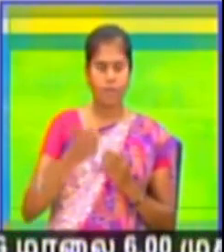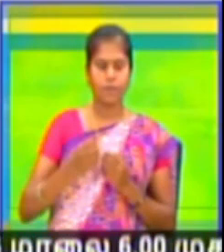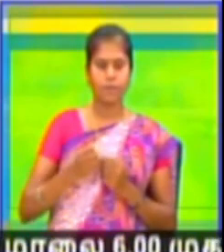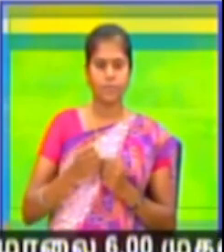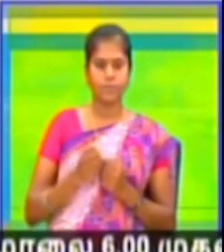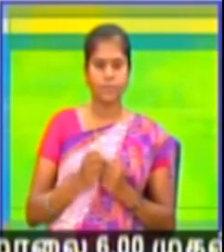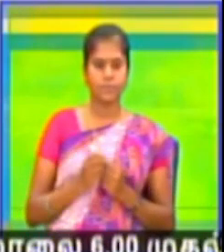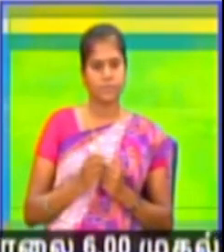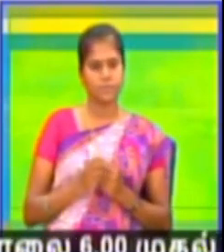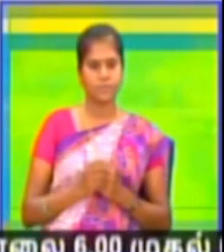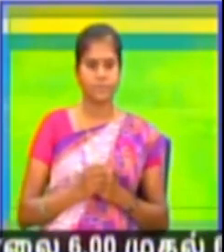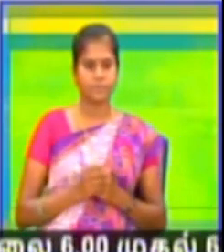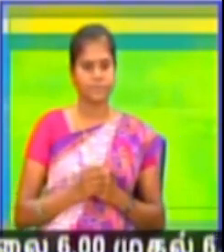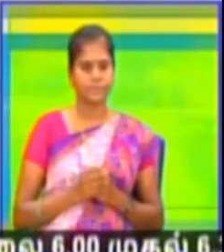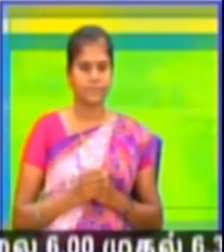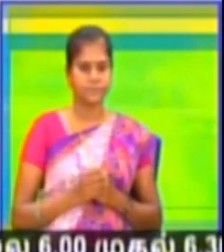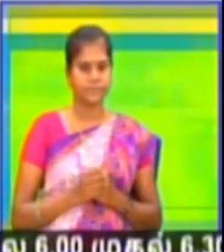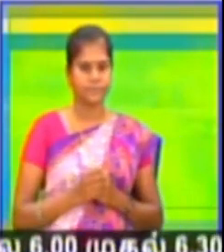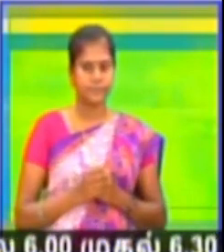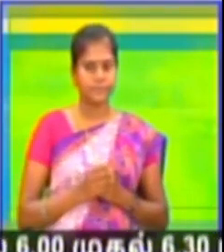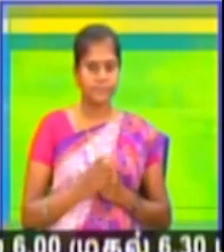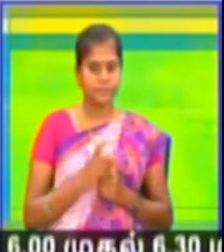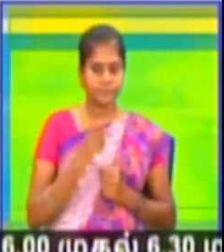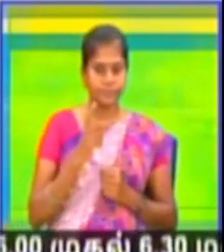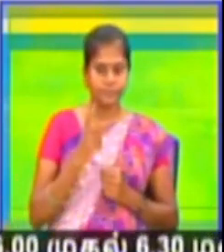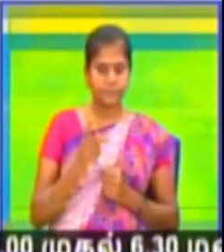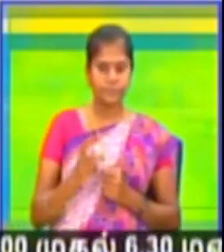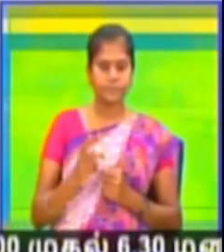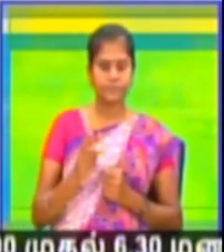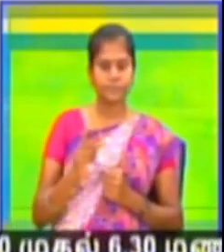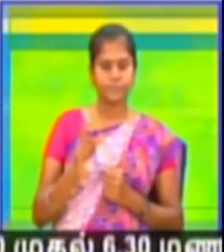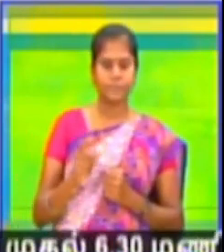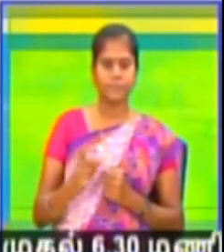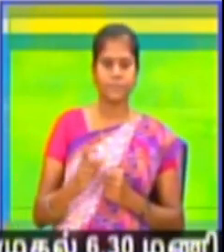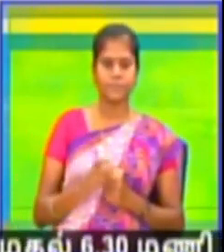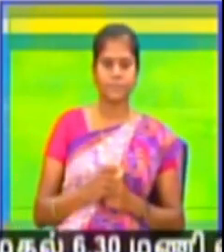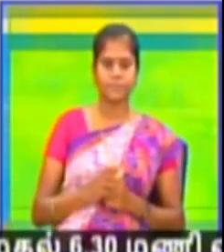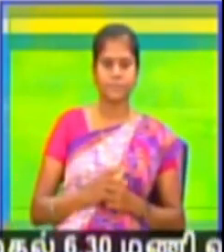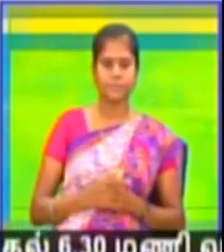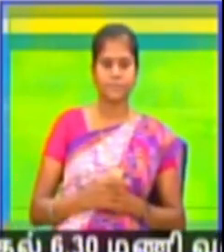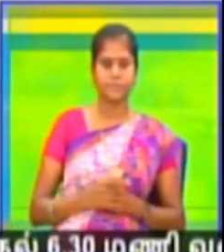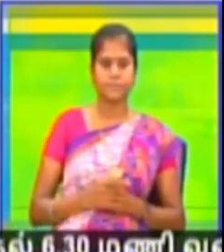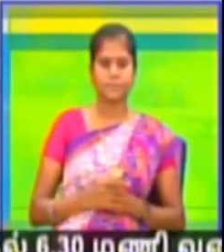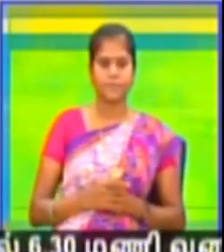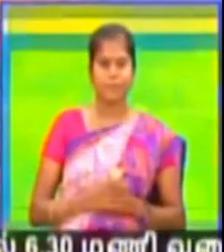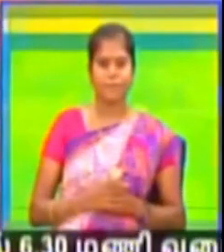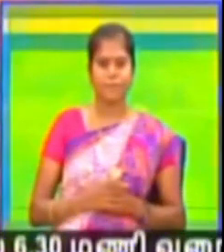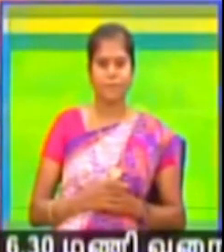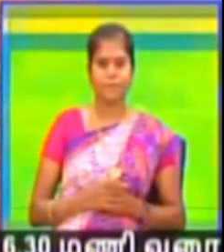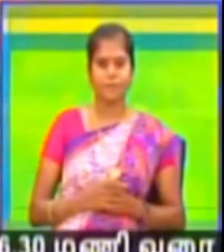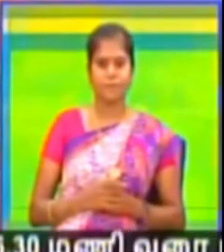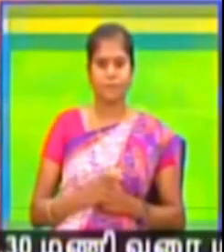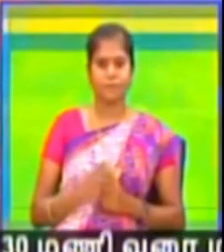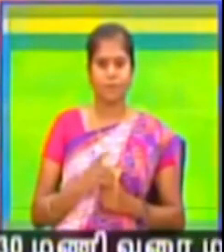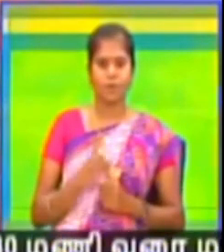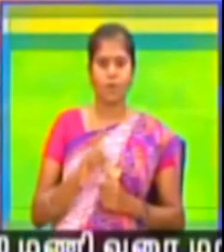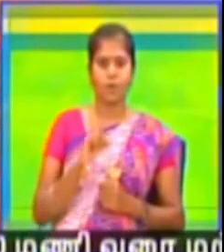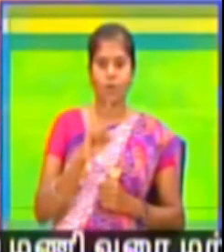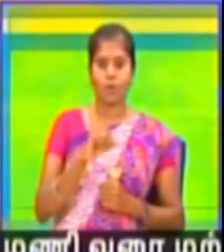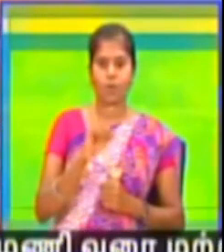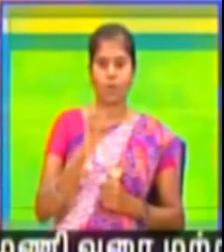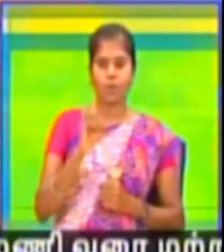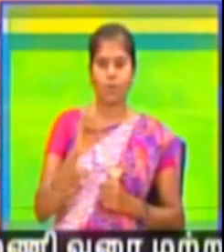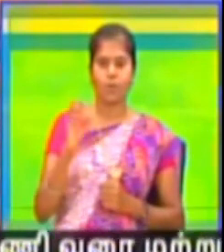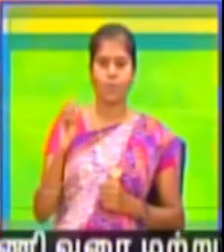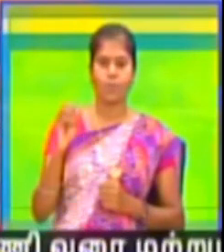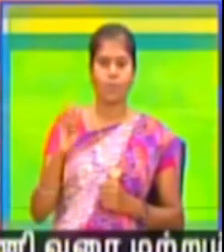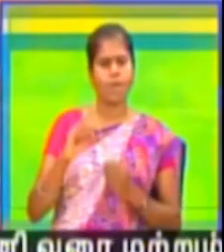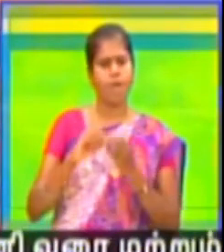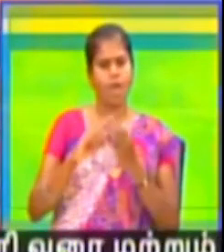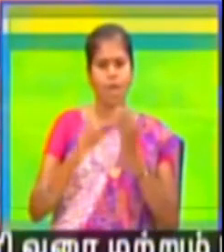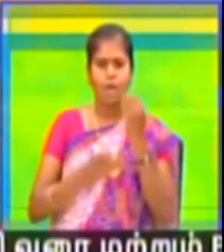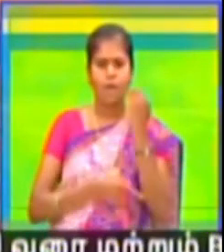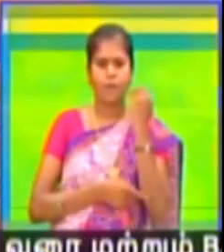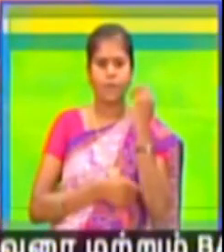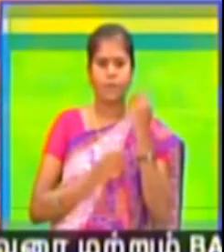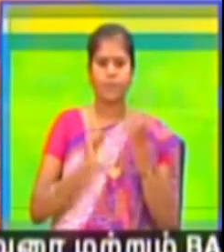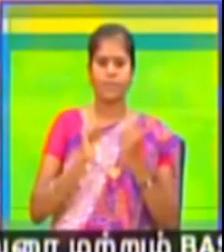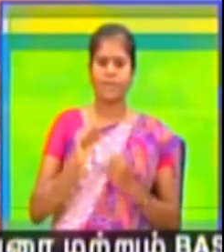அமெரிக்காவை 15ஆம் நூற்றாண்டினுடைய பிற்காலத்தில் கண்டுபிடிச்சிருக்காங்க. நூற்றாண்டு அப்படின்னா என்னம்மா?